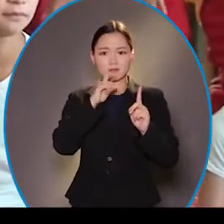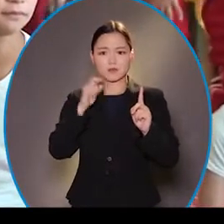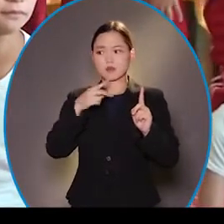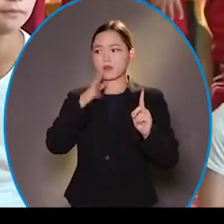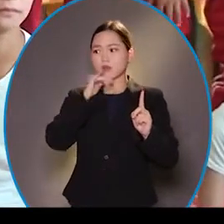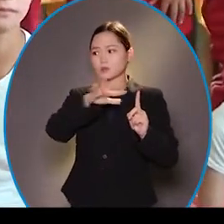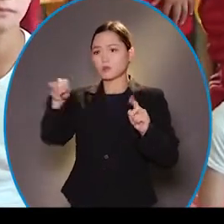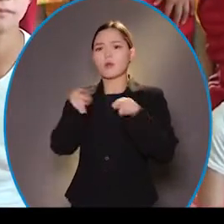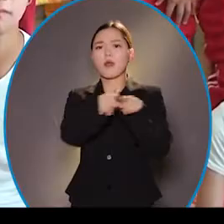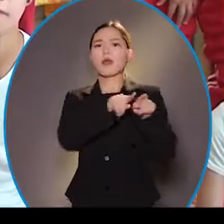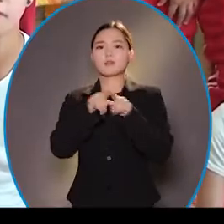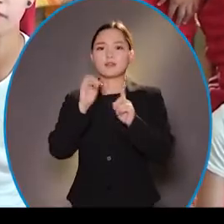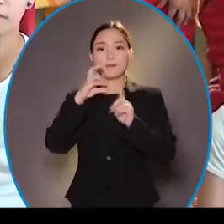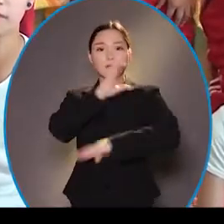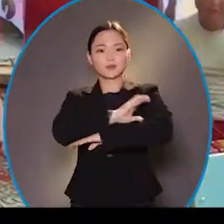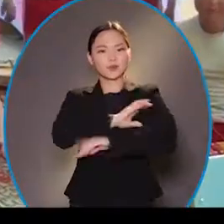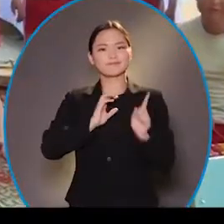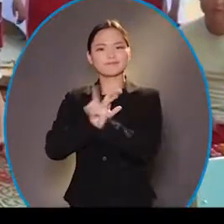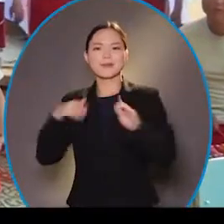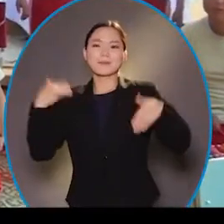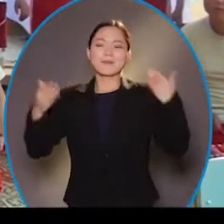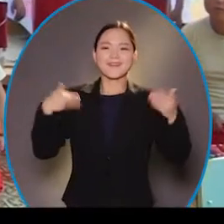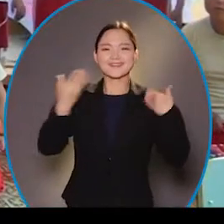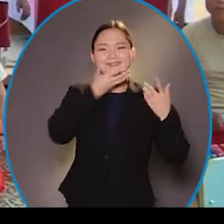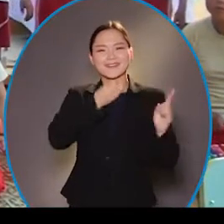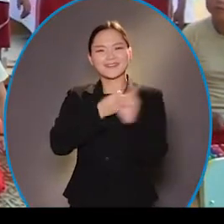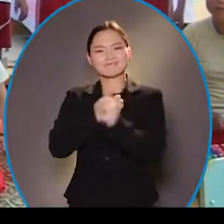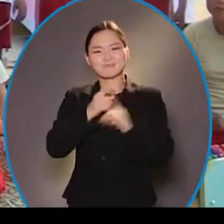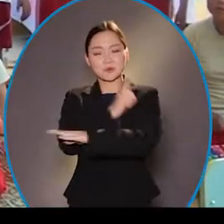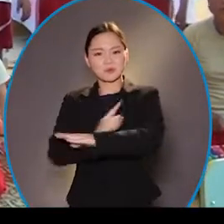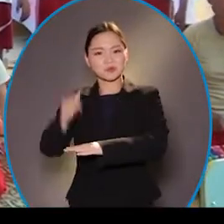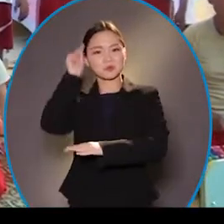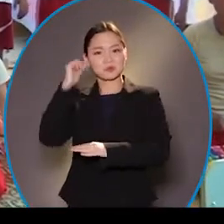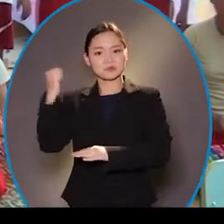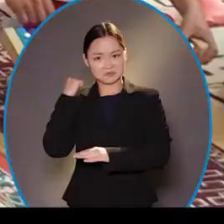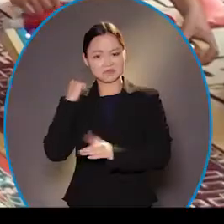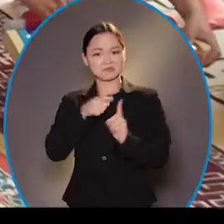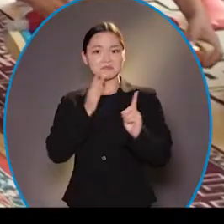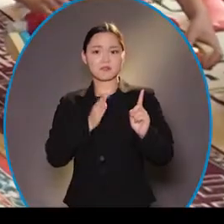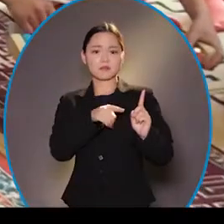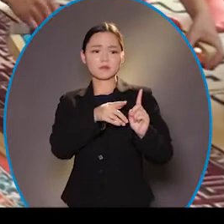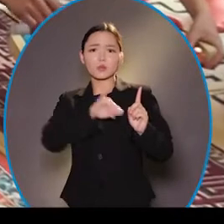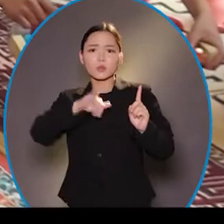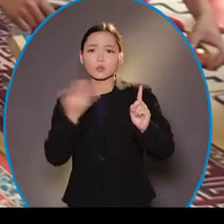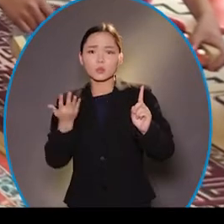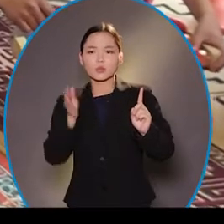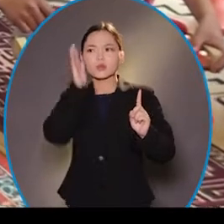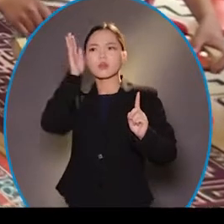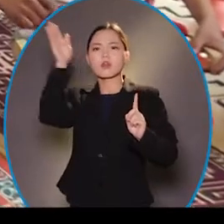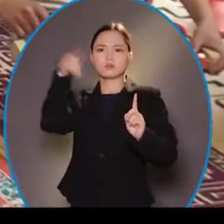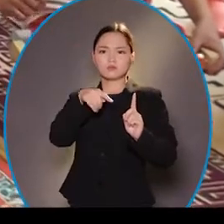адил энгийн сургуульд баяр хөөртэй, үр дүнтэй суралцаж чадаж байна. Энэ нь ирээдүйд